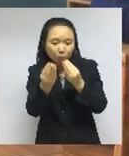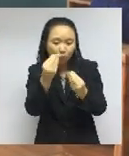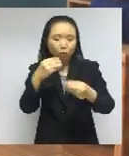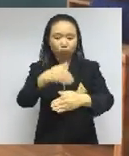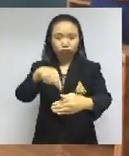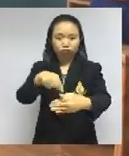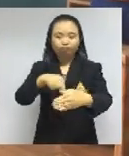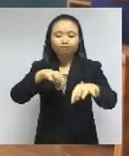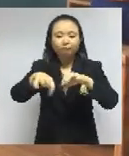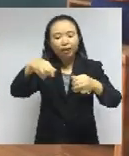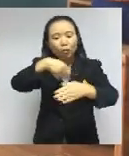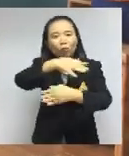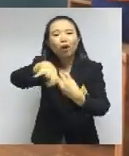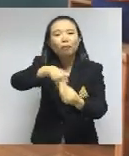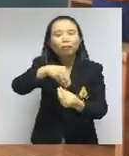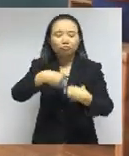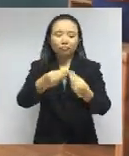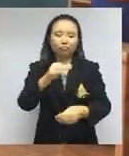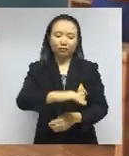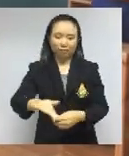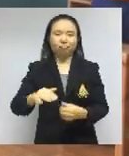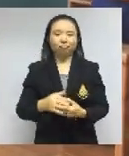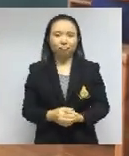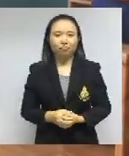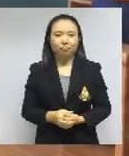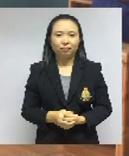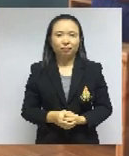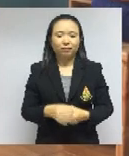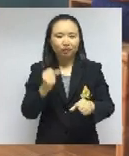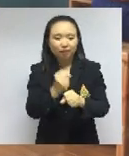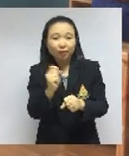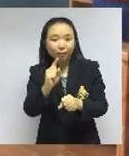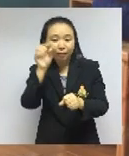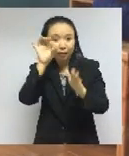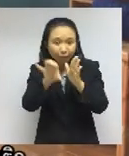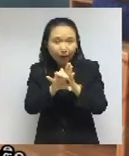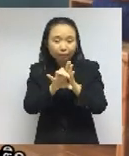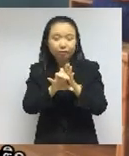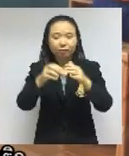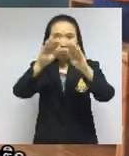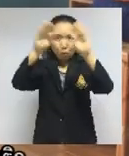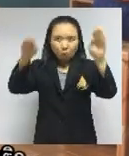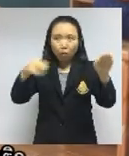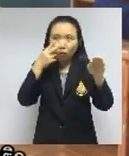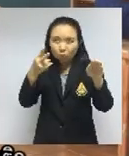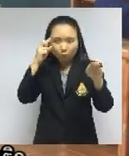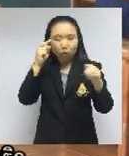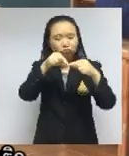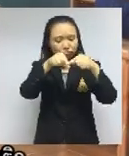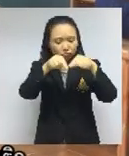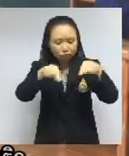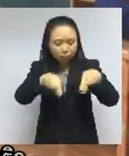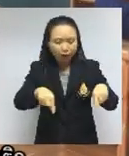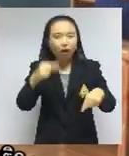ทีชนะคะโดยการจัดสภาพแวดล้อมให้กับเด็กแล้วก็มีการทำสเกดูลให้เด็กแล้วก็จัดโครงสร้างงาน